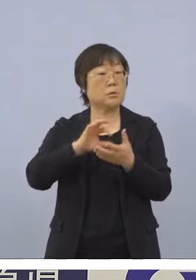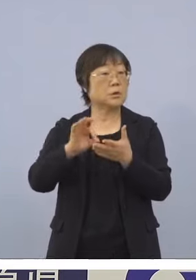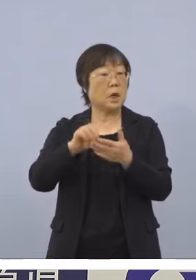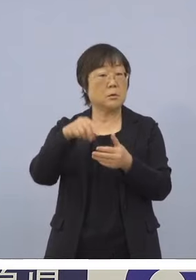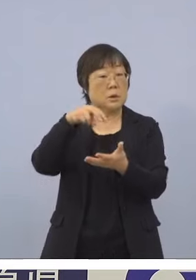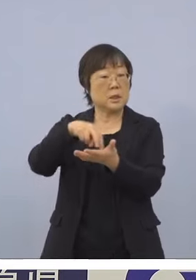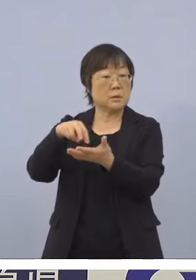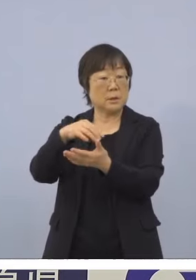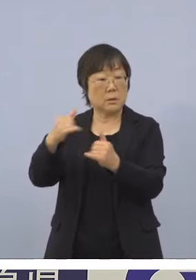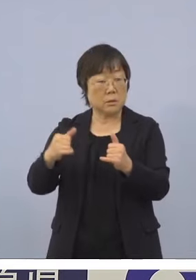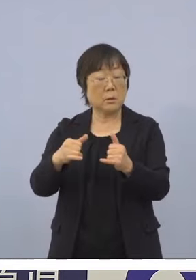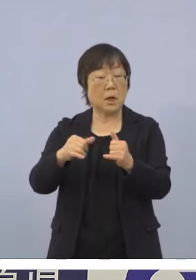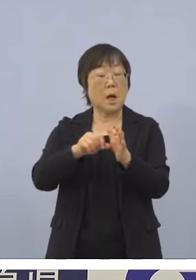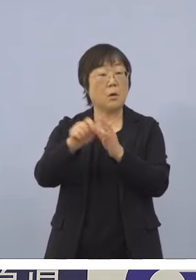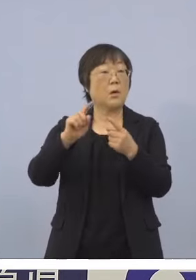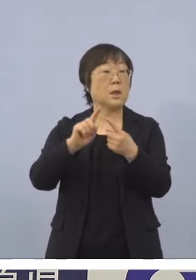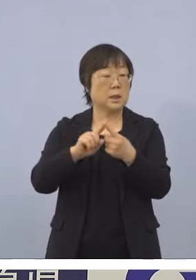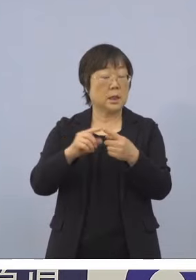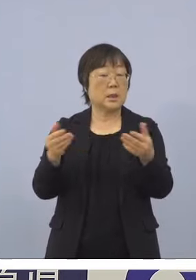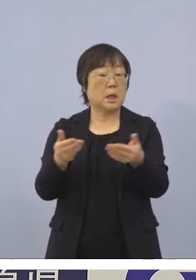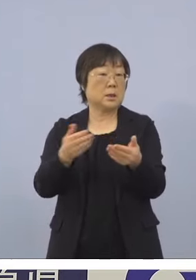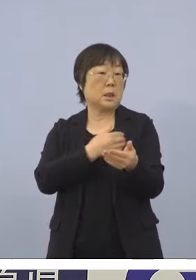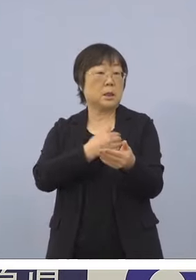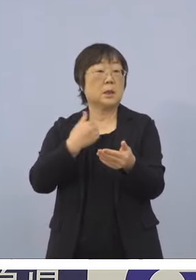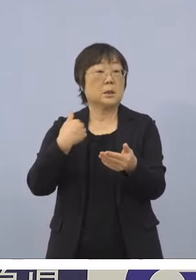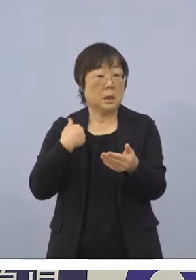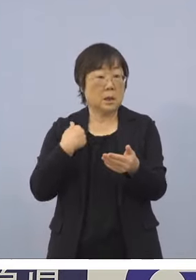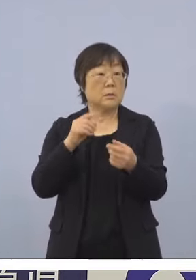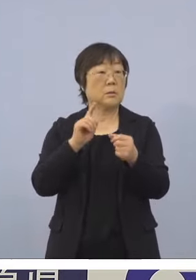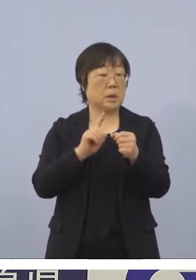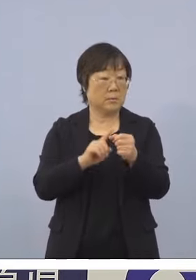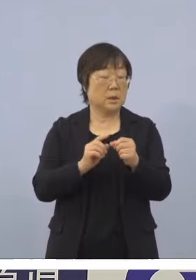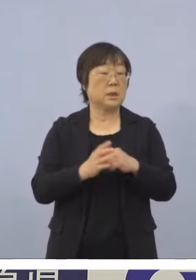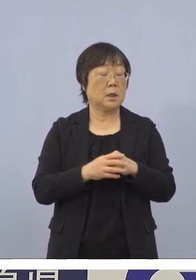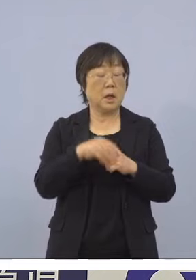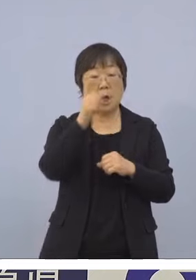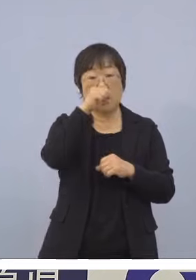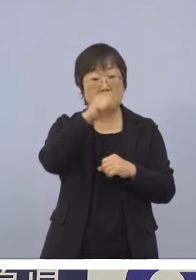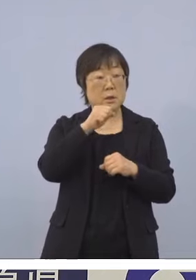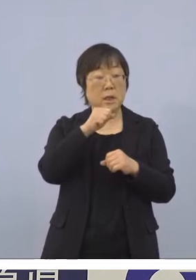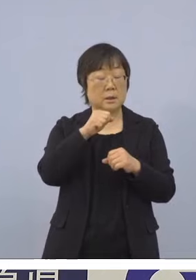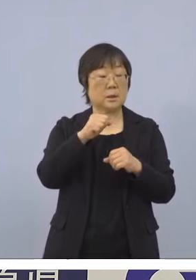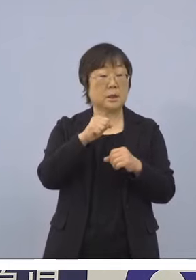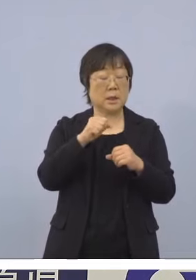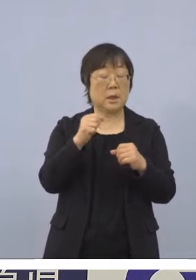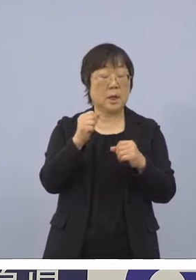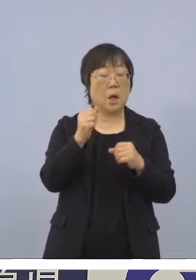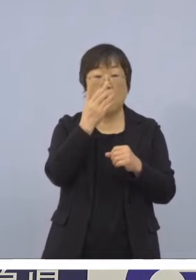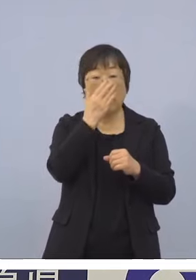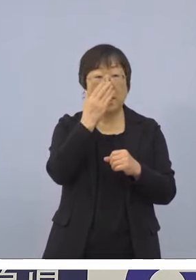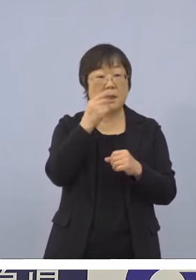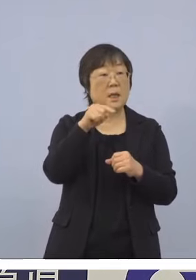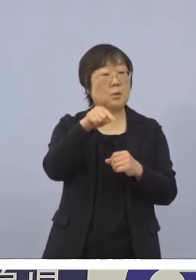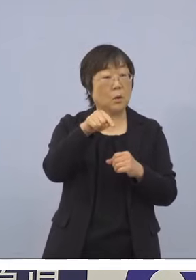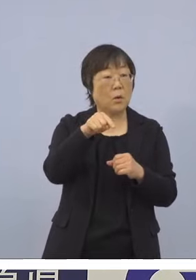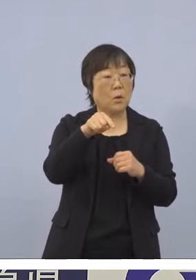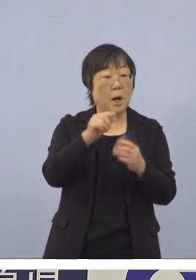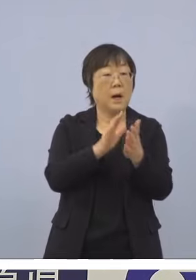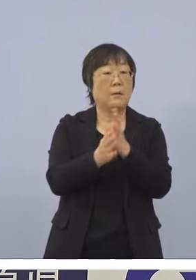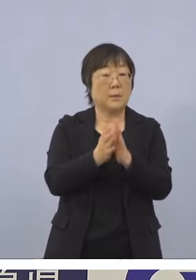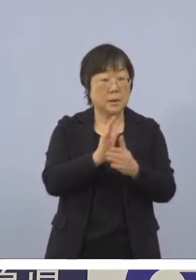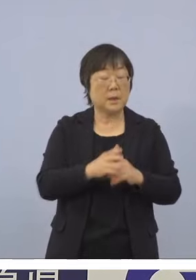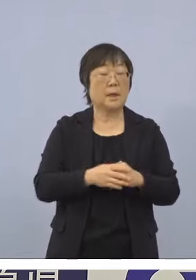の人たちがより効率的に働くということで、実は予算に見えない点であるから、あえて先ほ